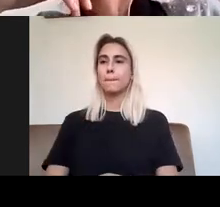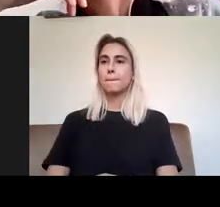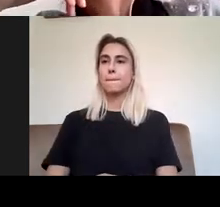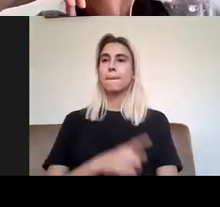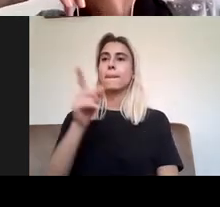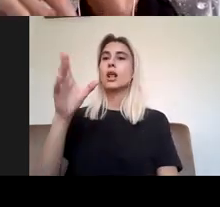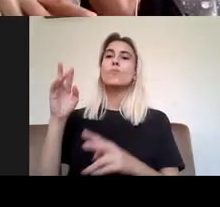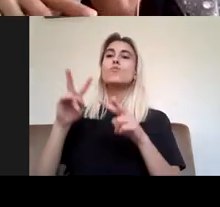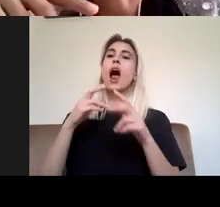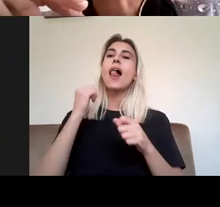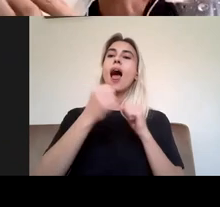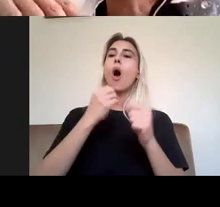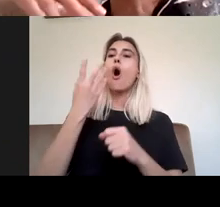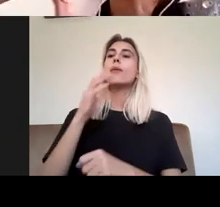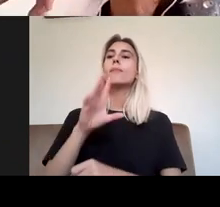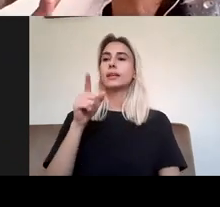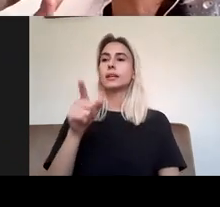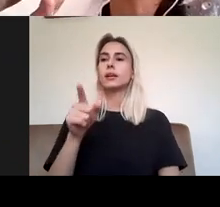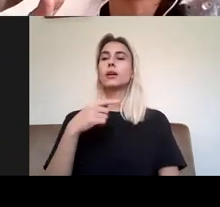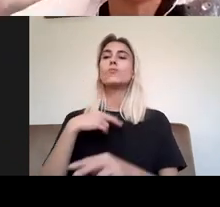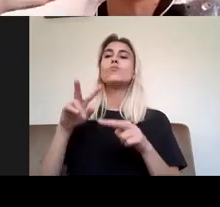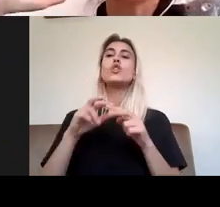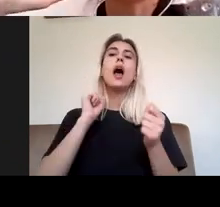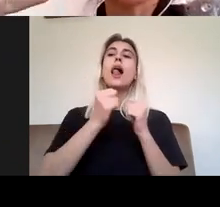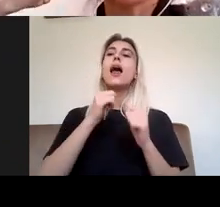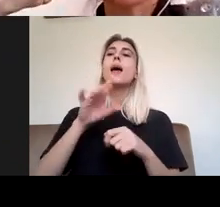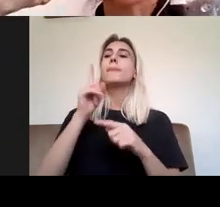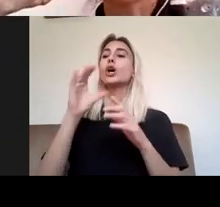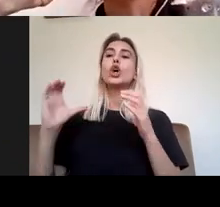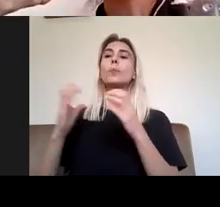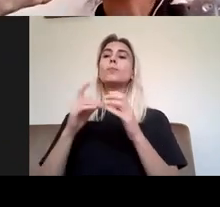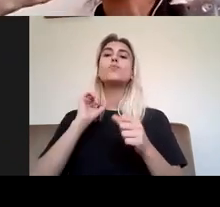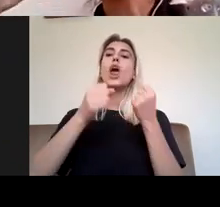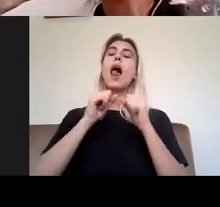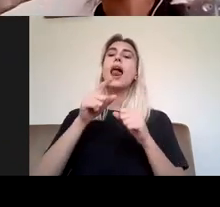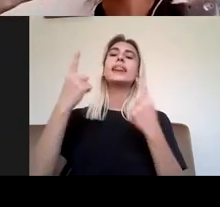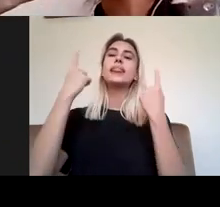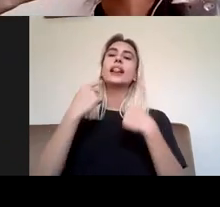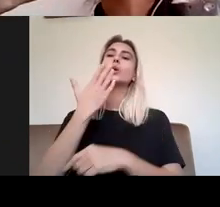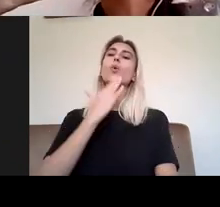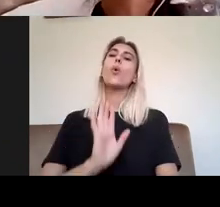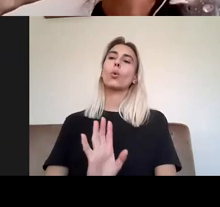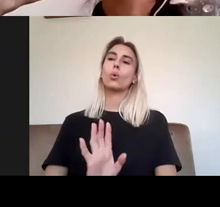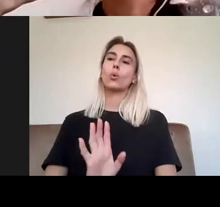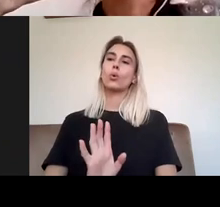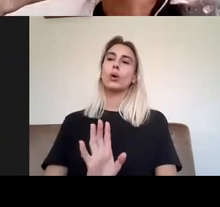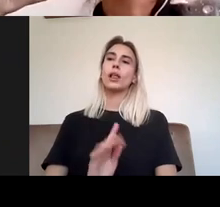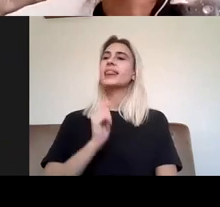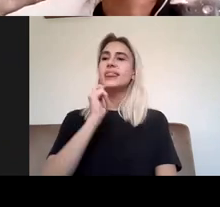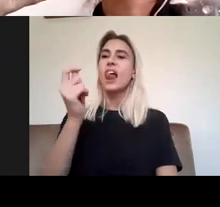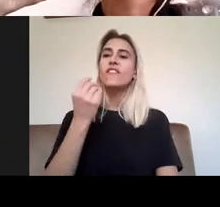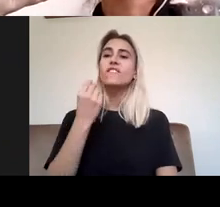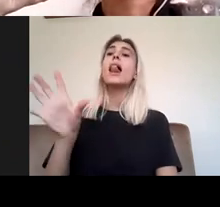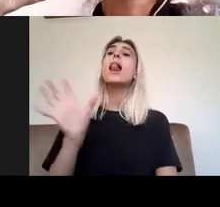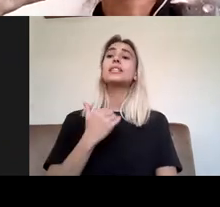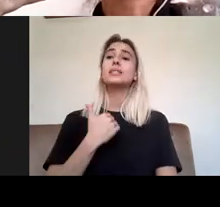edemediniz. Şöyle müdahale ederken zaten grubun bir şeye müdahale etme yetkisi yok. Yani en azından bir teklif verilemez miydi mesela?